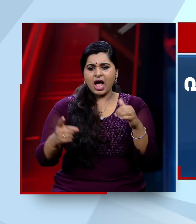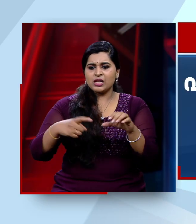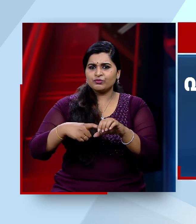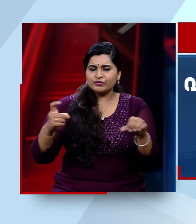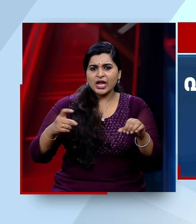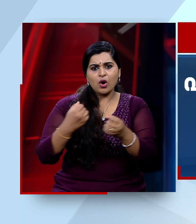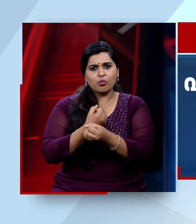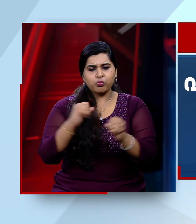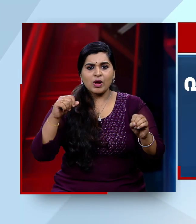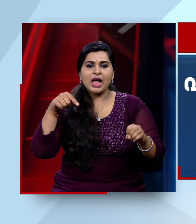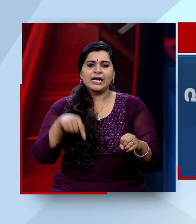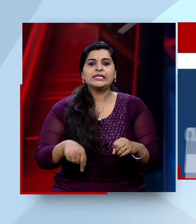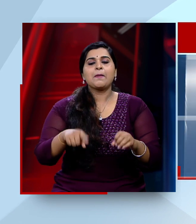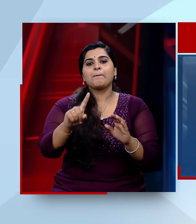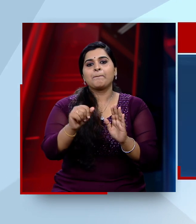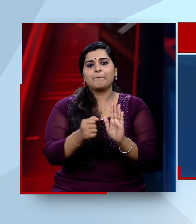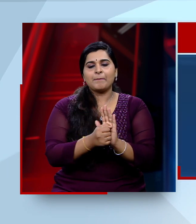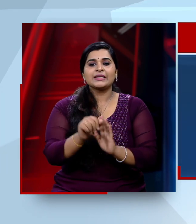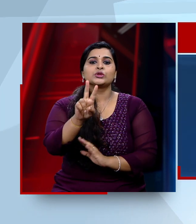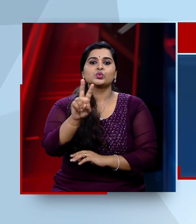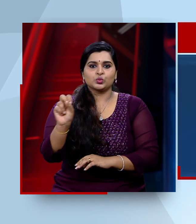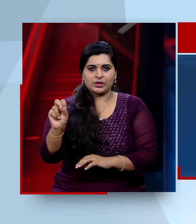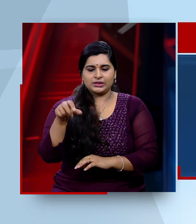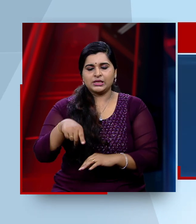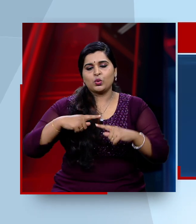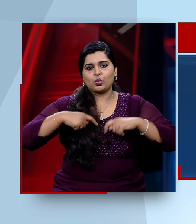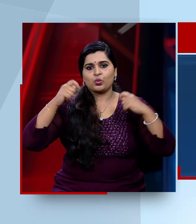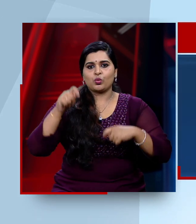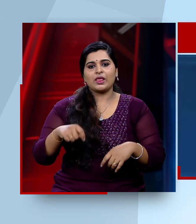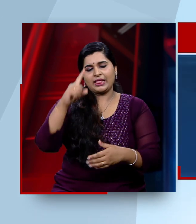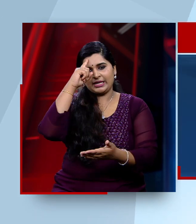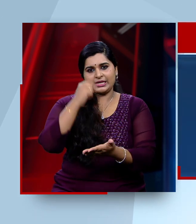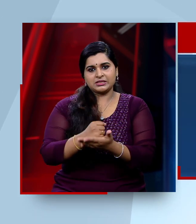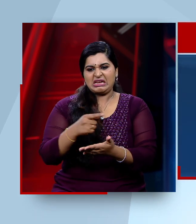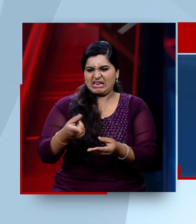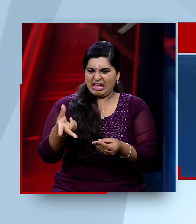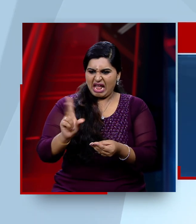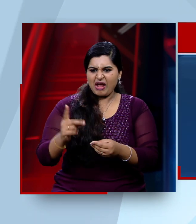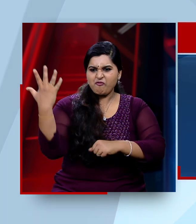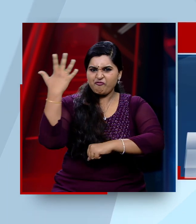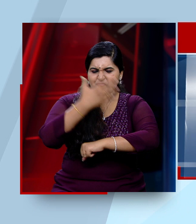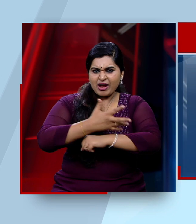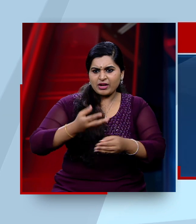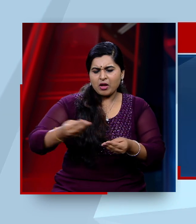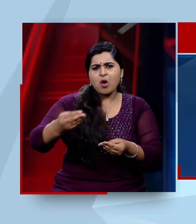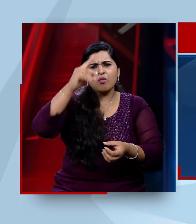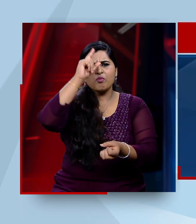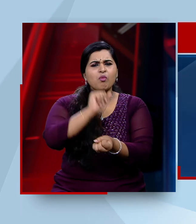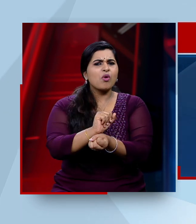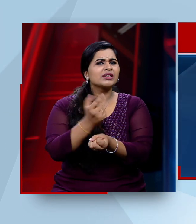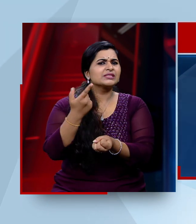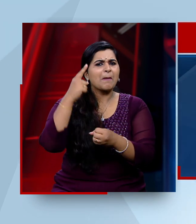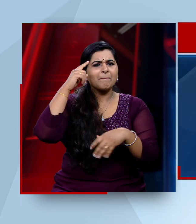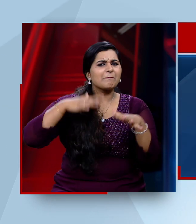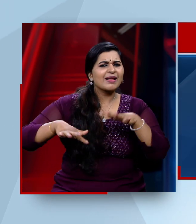കോടതി അറിയിച്ചിരിക്കുകയാണ്. കെ ജി കമലേഷ് ചേരുകയാണ് വിശദാംശങ്ങളുമായി. കമലേഷ്, ഇനി 5 ദിവസം കൂടിയുണ്ട്, പോലീസിന്റെ നടപടി എന്തായിരിക്കും? മുങ്ങിയ എൽദോസ് പൊങ്ങുമോ എന്ന്